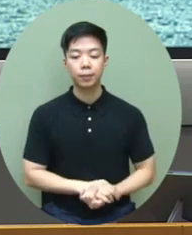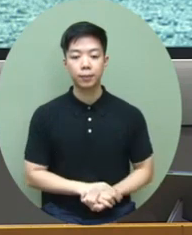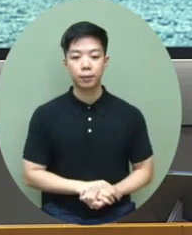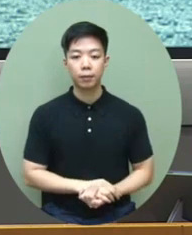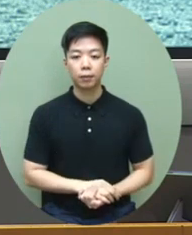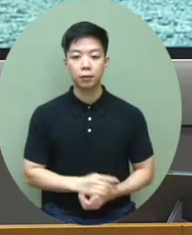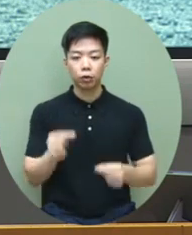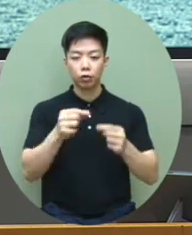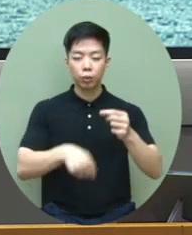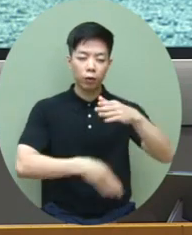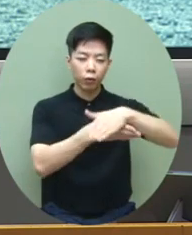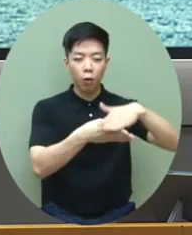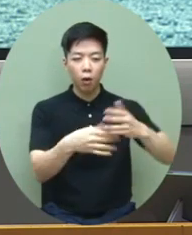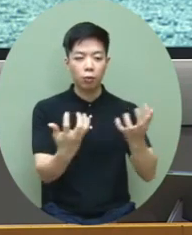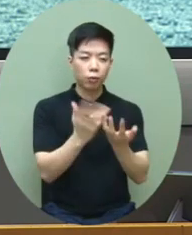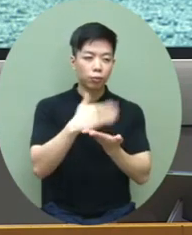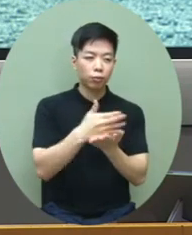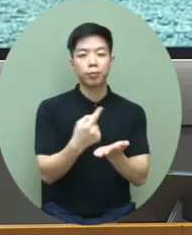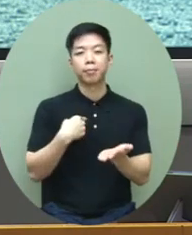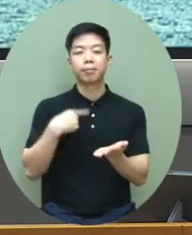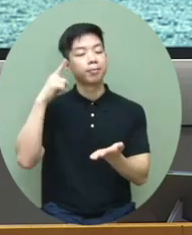咁詳細嗰啲房嗰啲我就唔掌握啦。